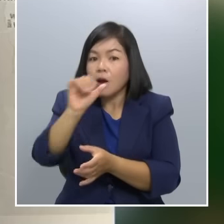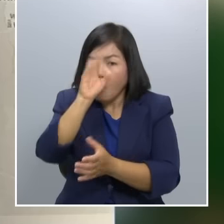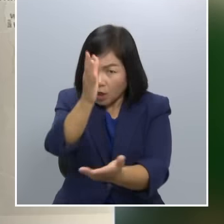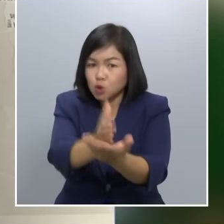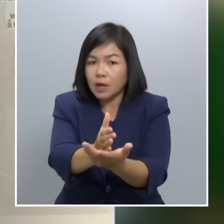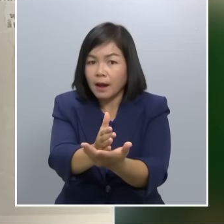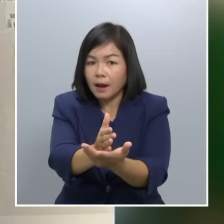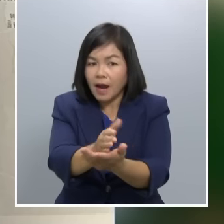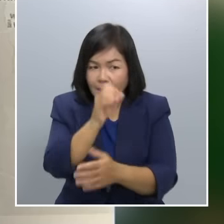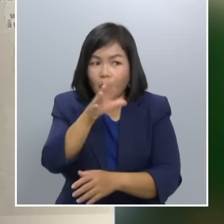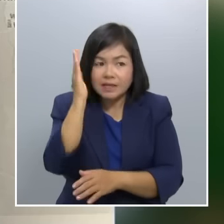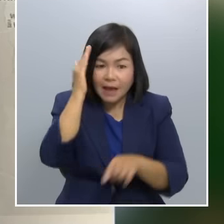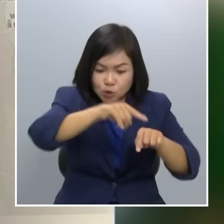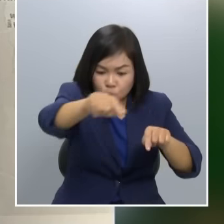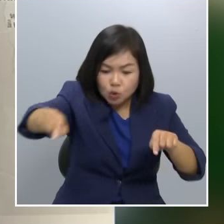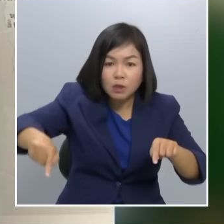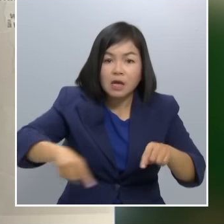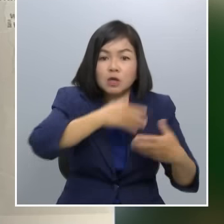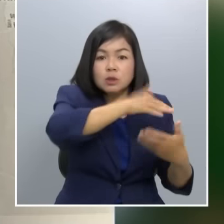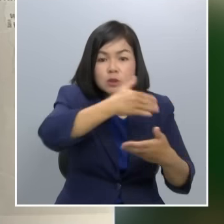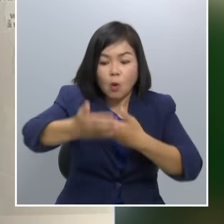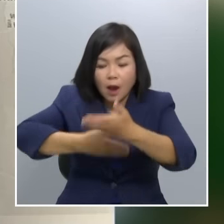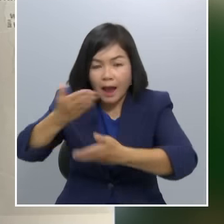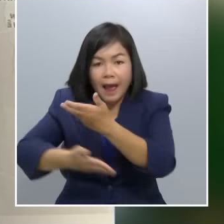เนี่ยนะฮะอ้าโอเค